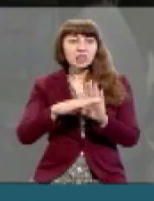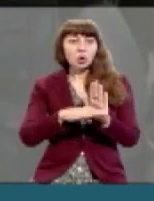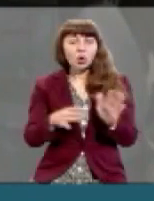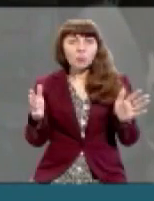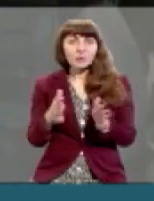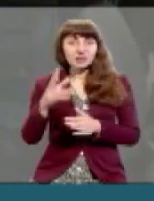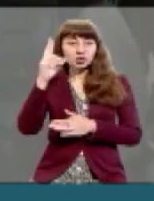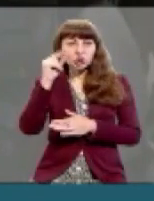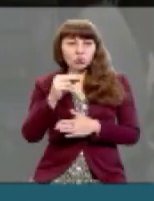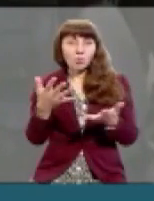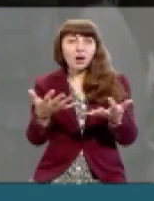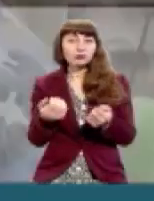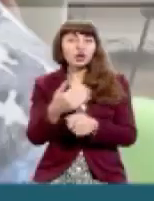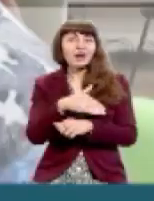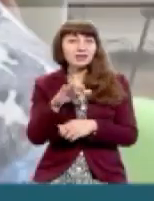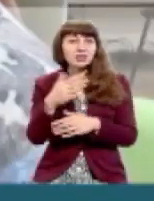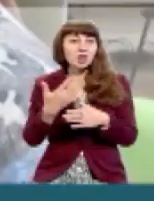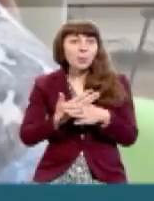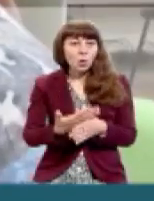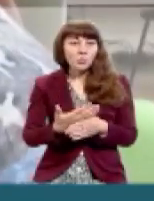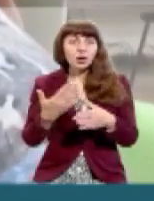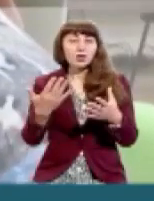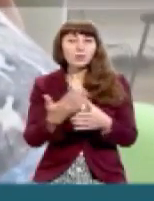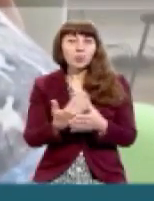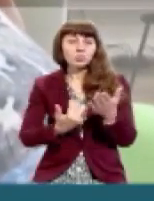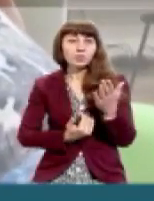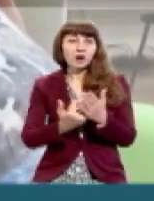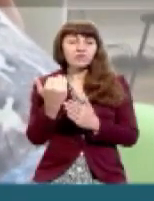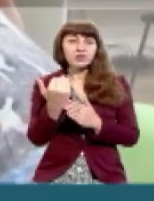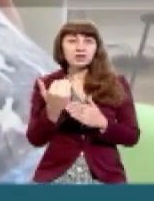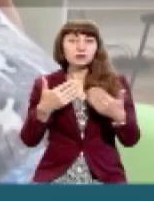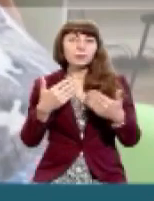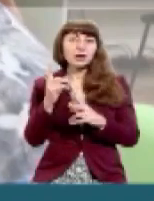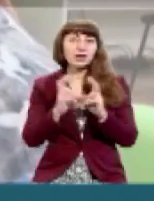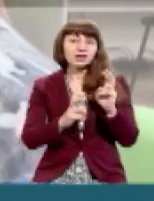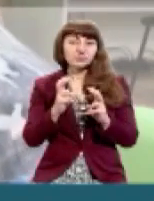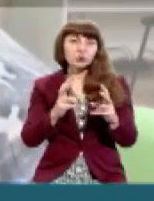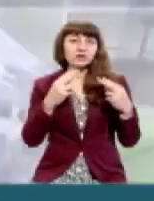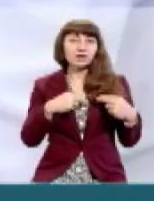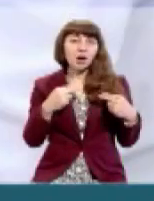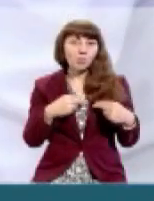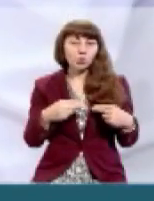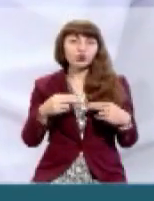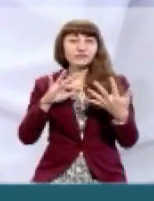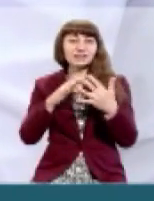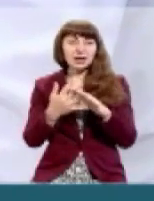должен уменьшить число получателей адресной помощи а также повысить количество производителей на селе Дмитрий муштадиас без сена в телеканала